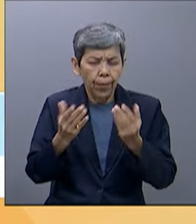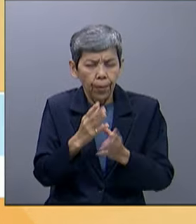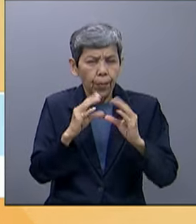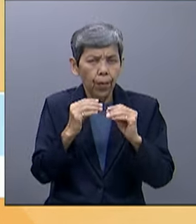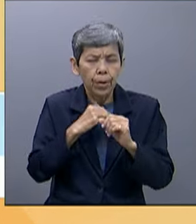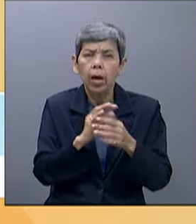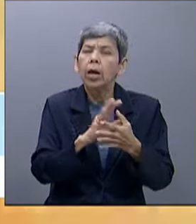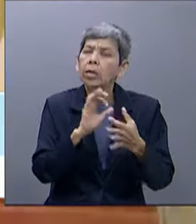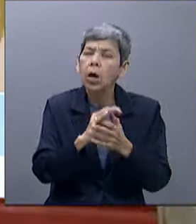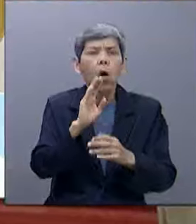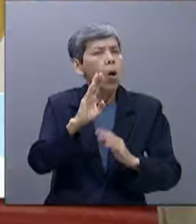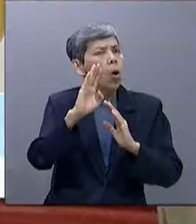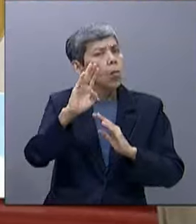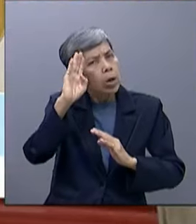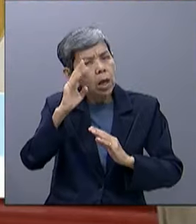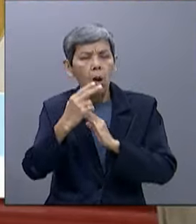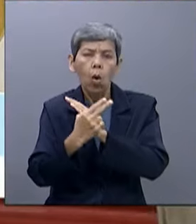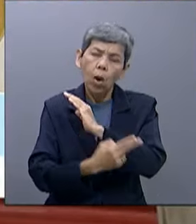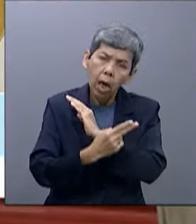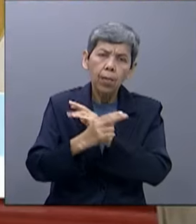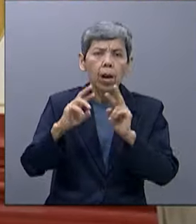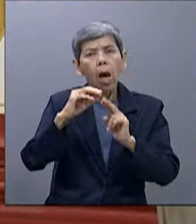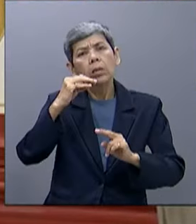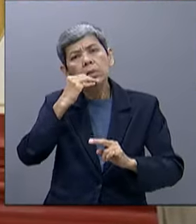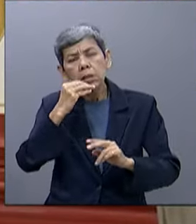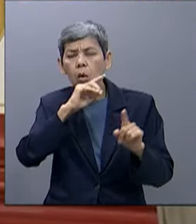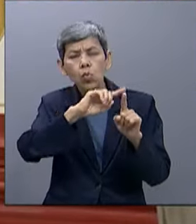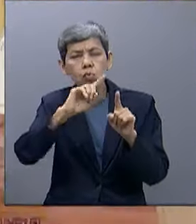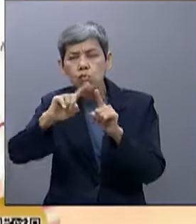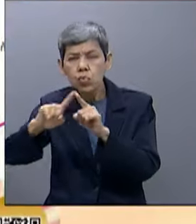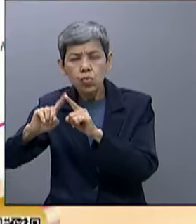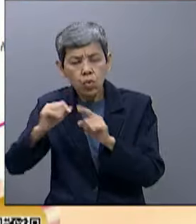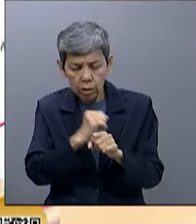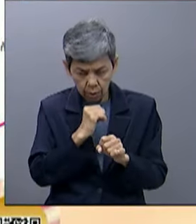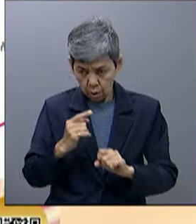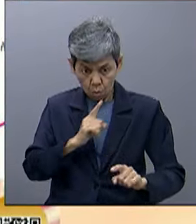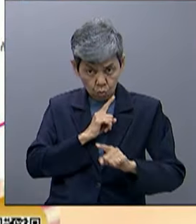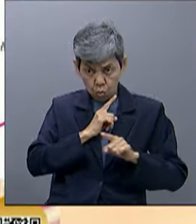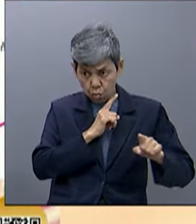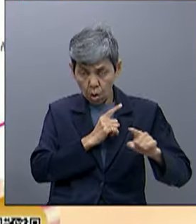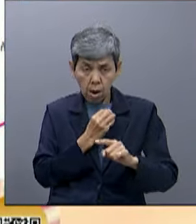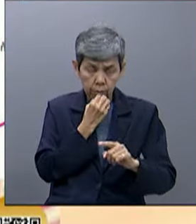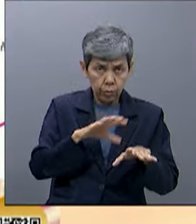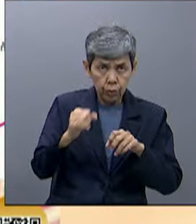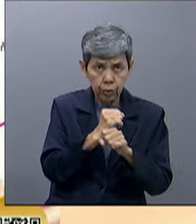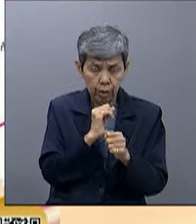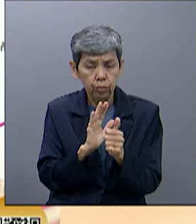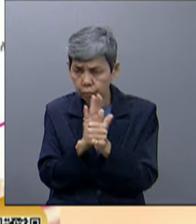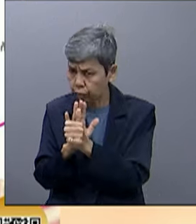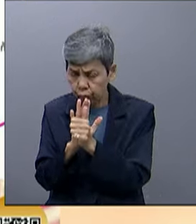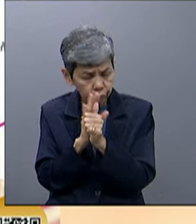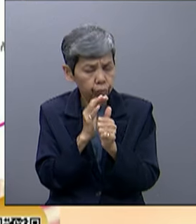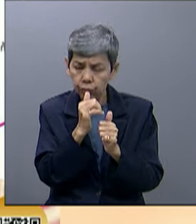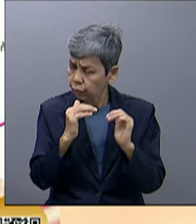างผู้ประกอบการโรงแรมก็ดีผู้ประกอบการร้านอาหารนะครับให้ดูแลแล้วก็เรื่องอาหารเนี่ยเราต้องให้ความเป็นธรรมกับนักท่องเที่ยว